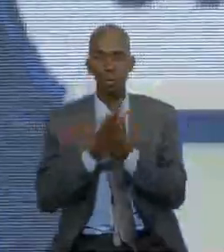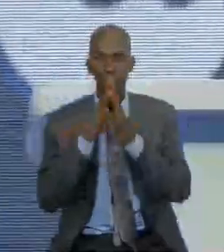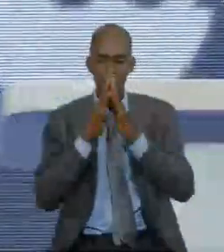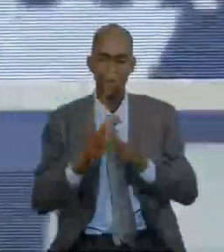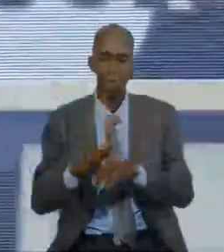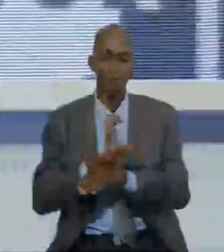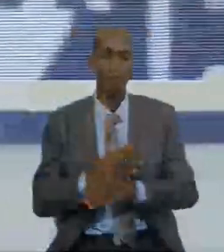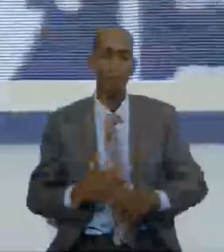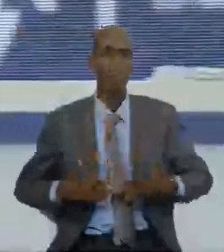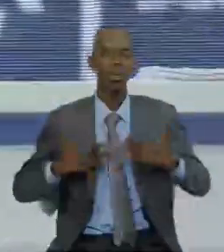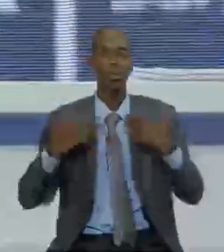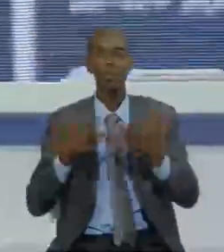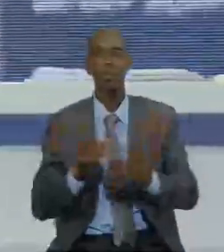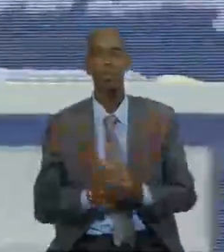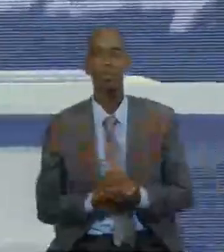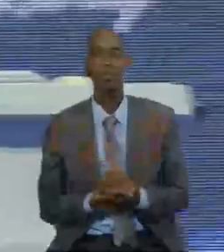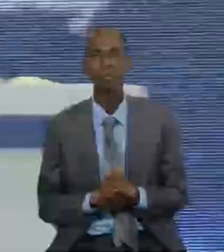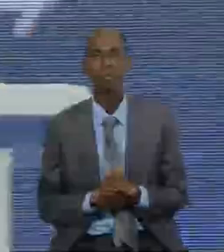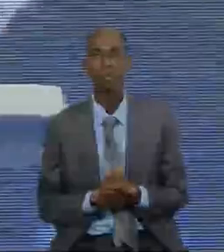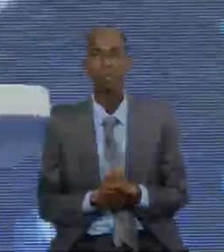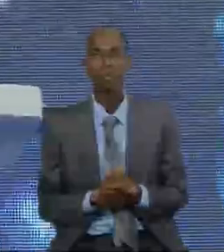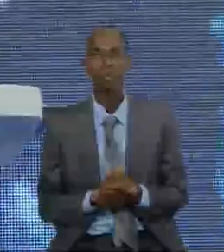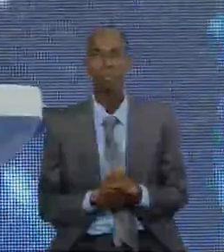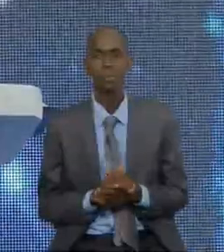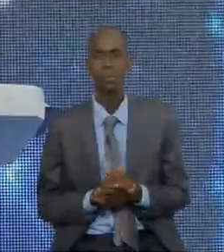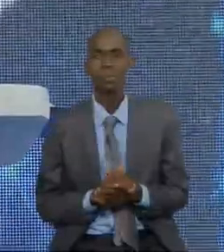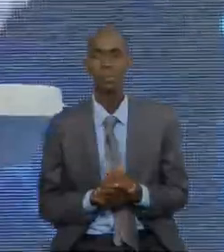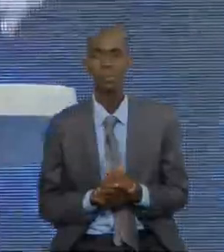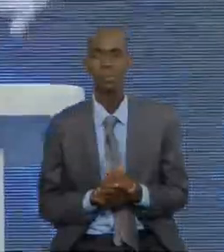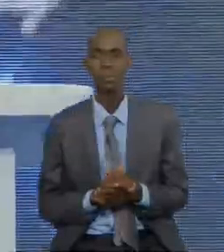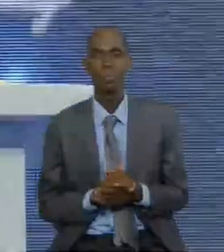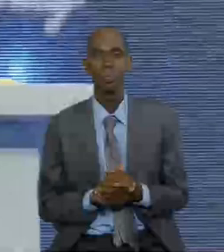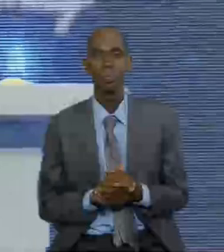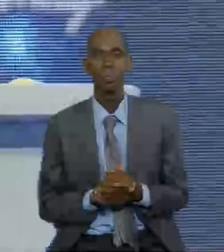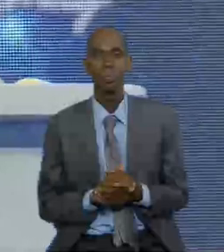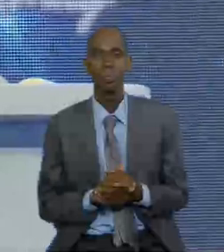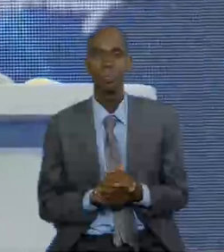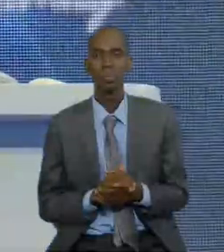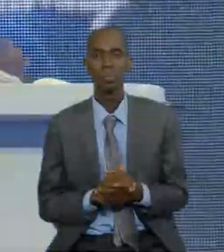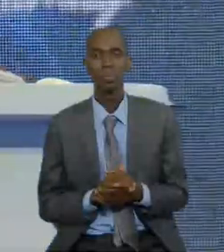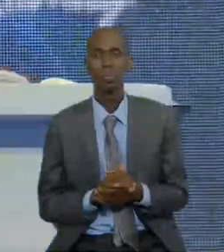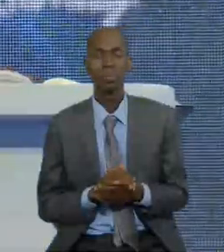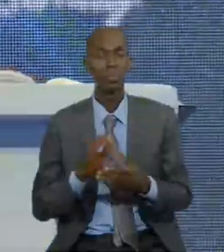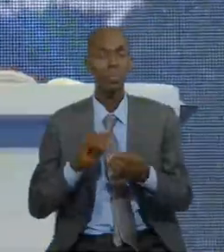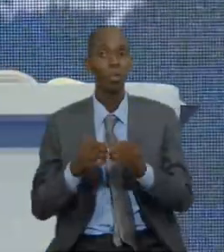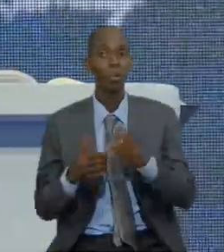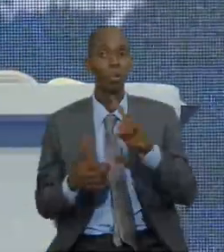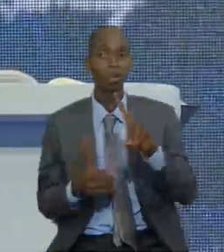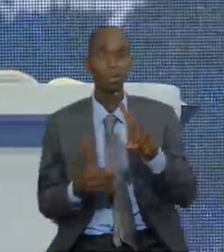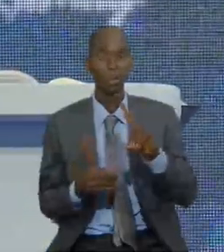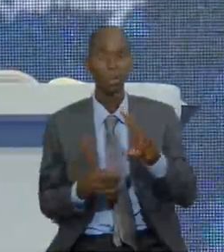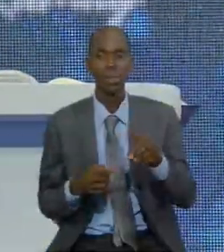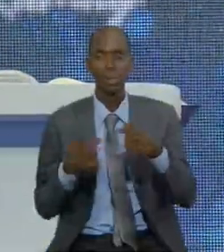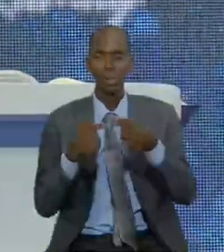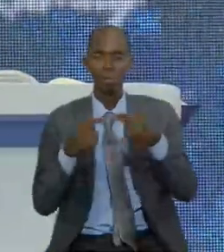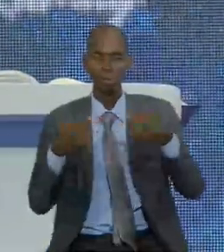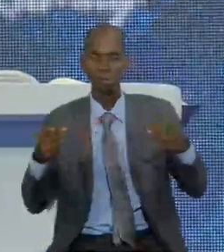peu importe ce que tu as tu es séparé éloigné de Dieu tu n'auras pas la paix qui te rappelle